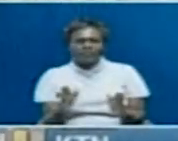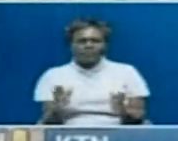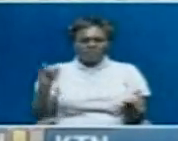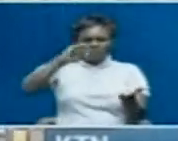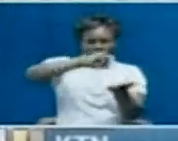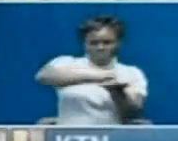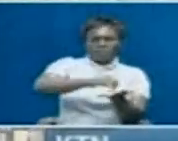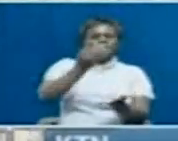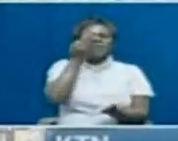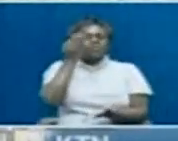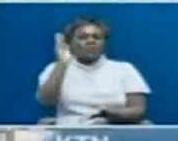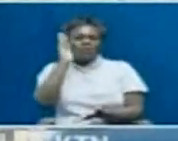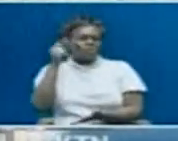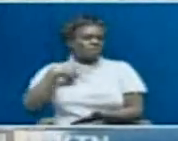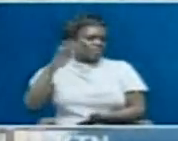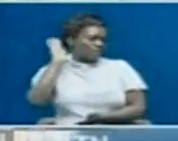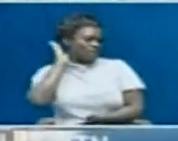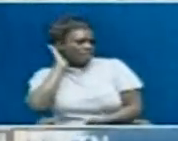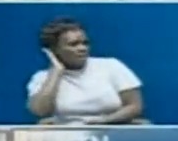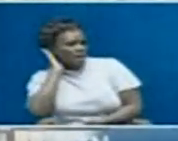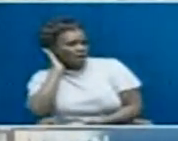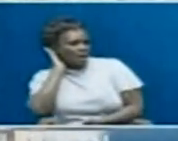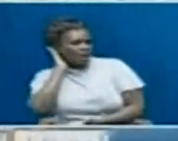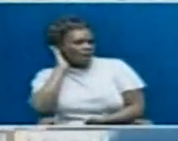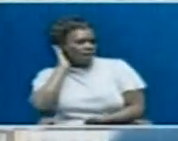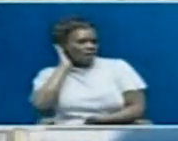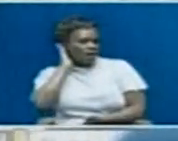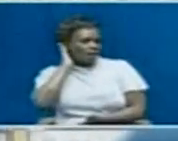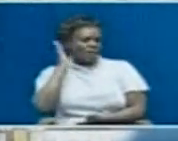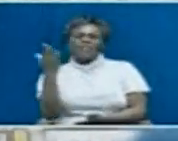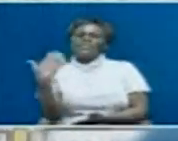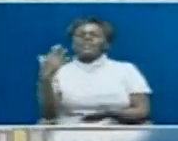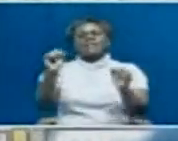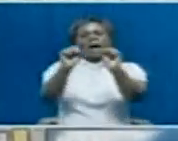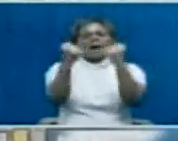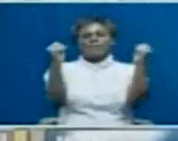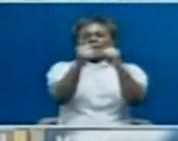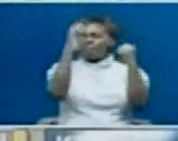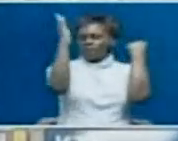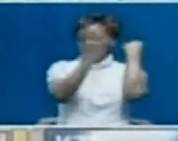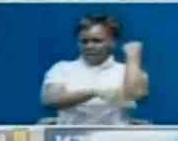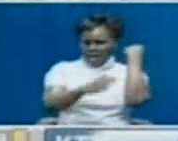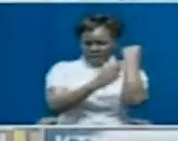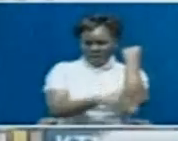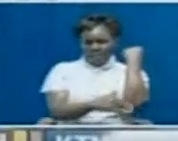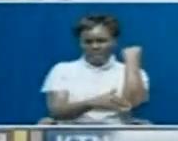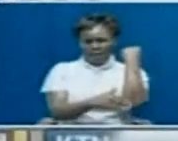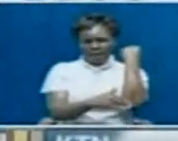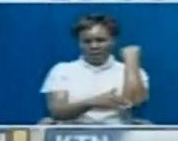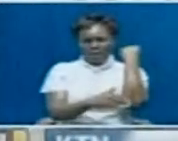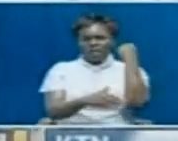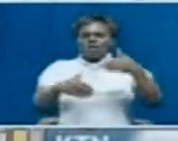Isiolo nikasikia jana mambo metendeka mambo mbaya. Nini?